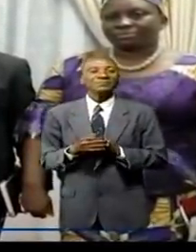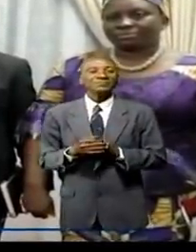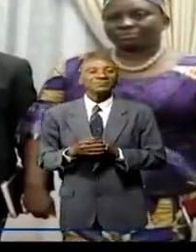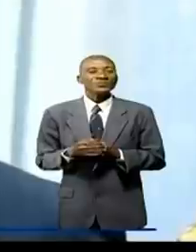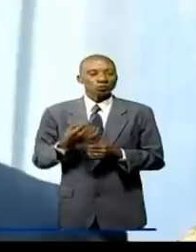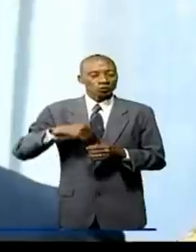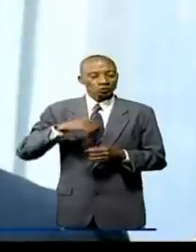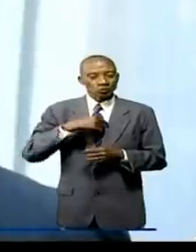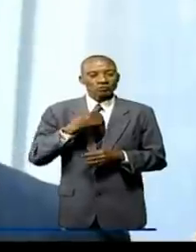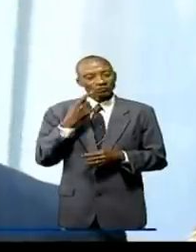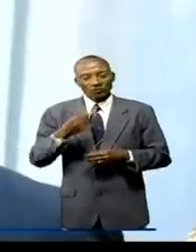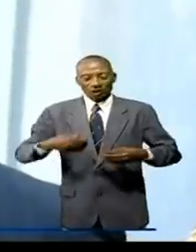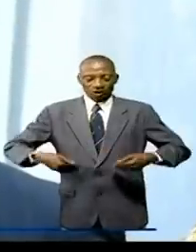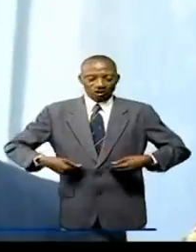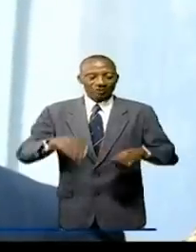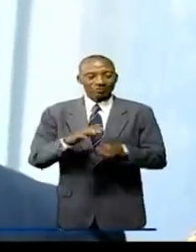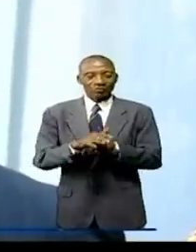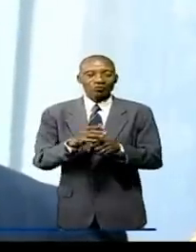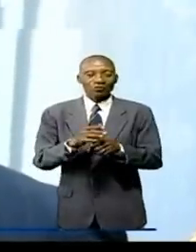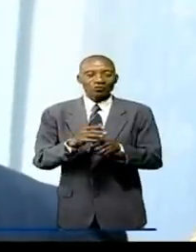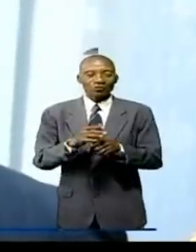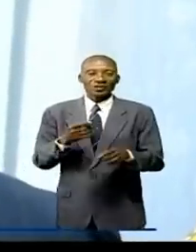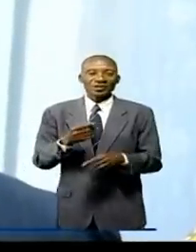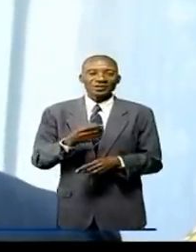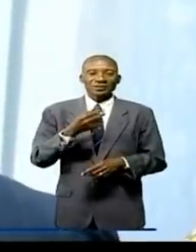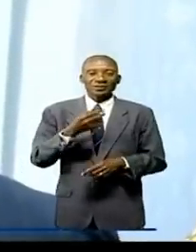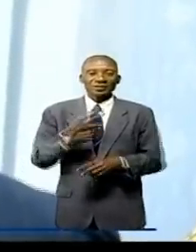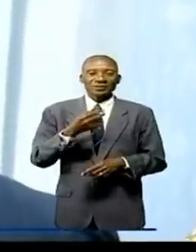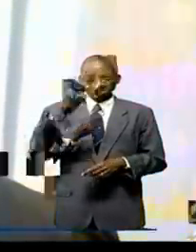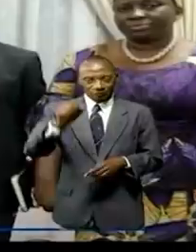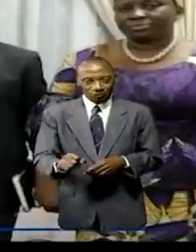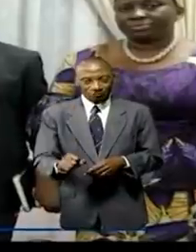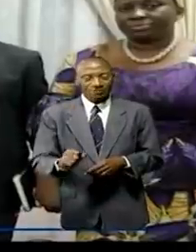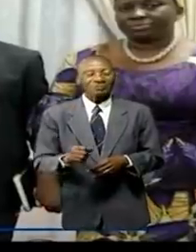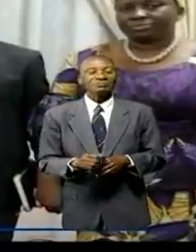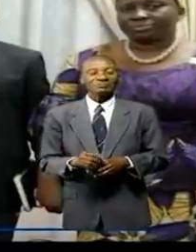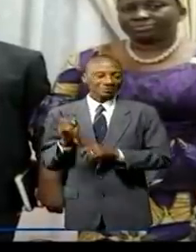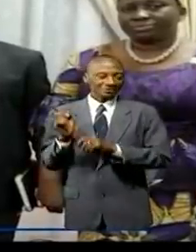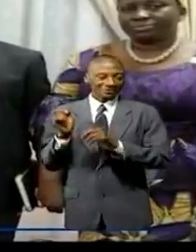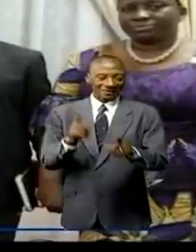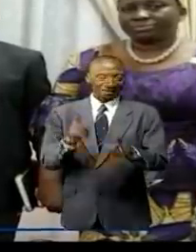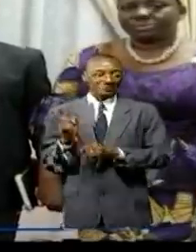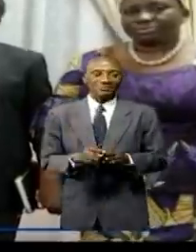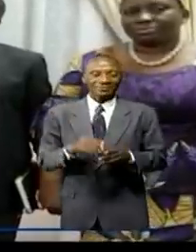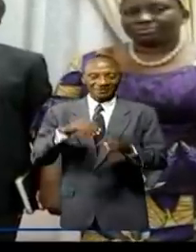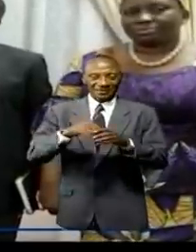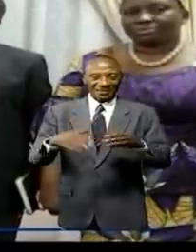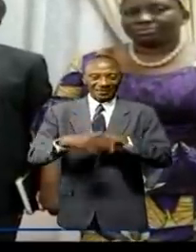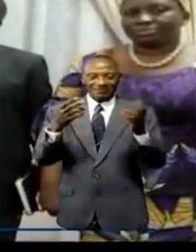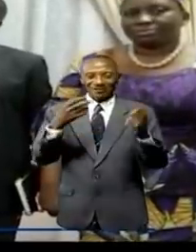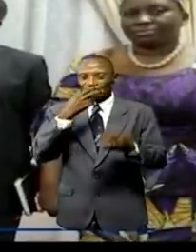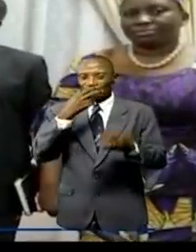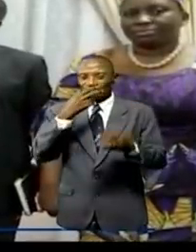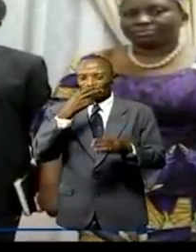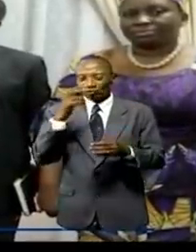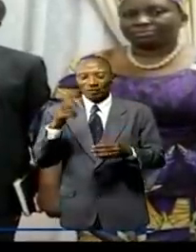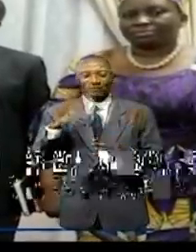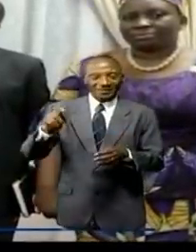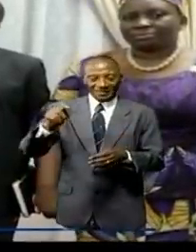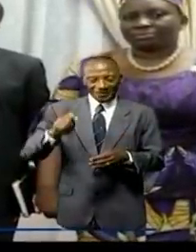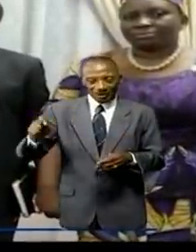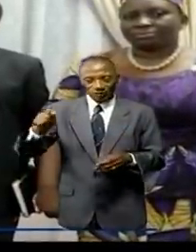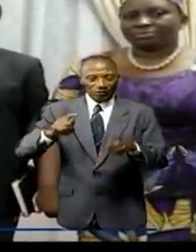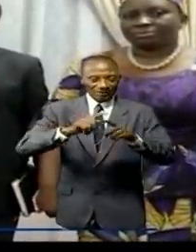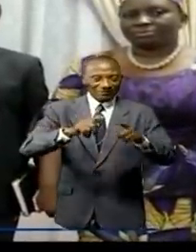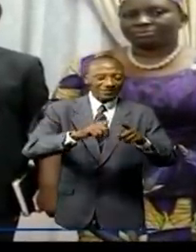jeunes qui viennent du Sud Kivu et qui ont été avec nous. La société civile s'est réunie à Bukavu, le territoire, pour les